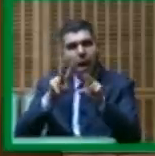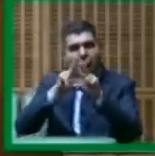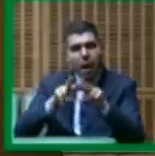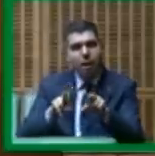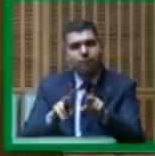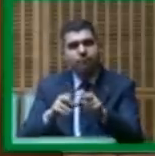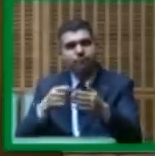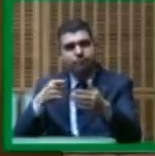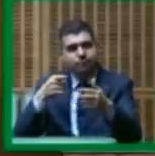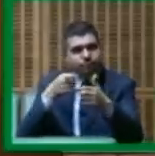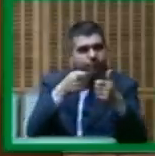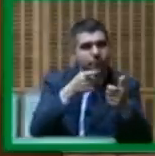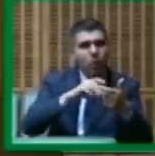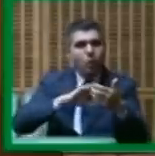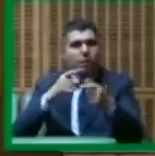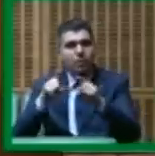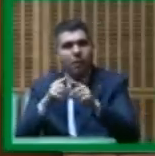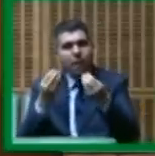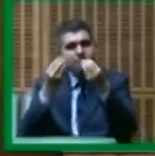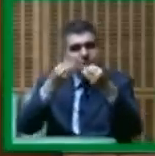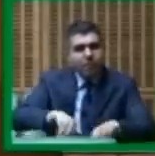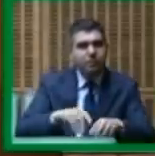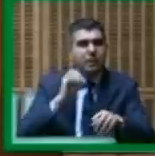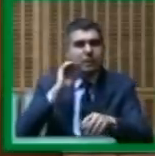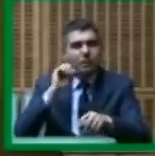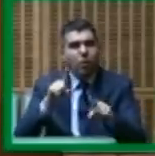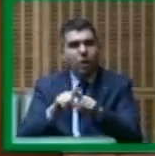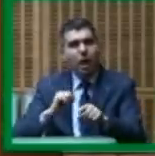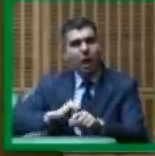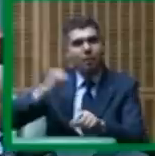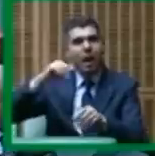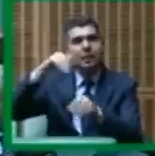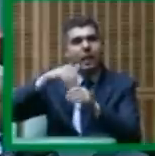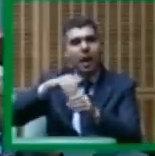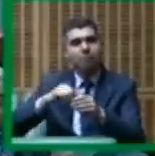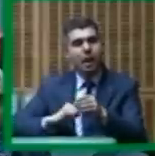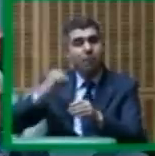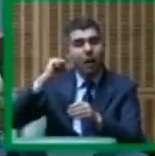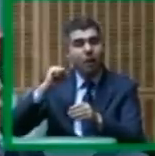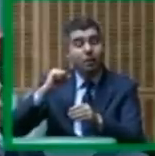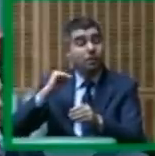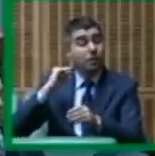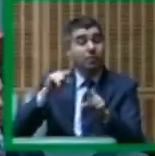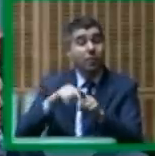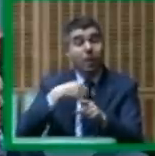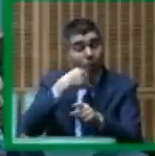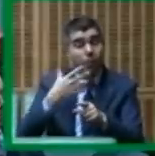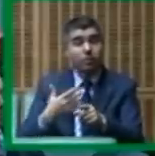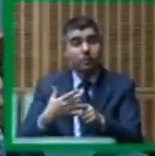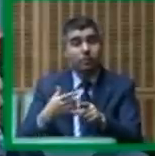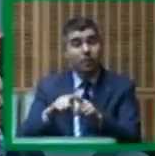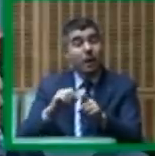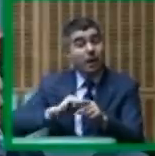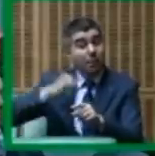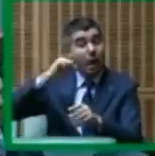ديالها ونطيح المصداقيه ديالها والمشروعيه ديالها ونربح في الانتخابات. ولكن تاكد من واحد القضيه، ملي